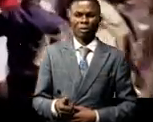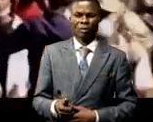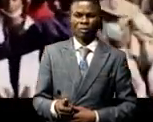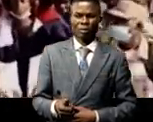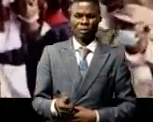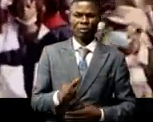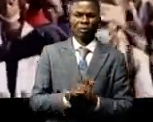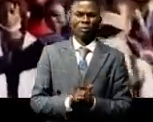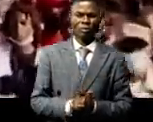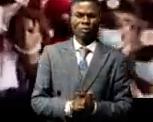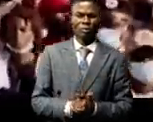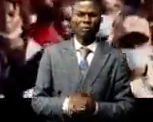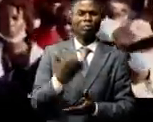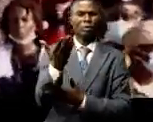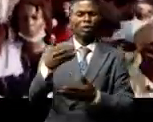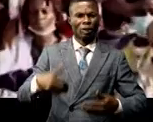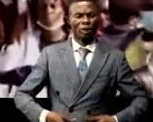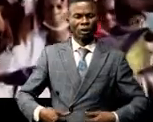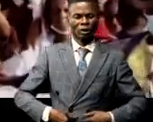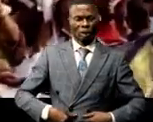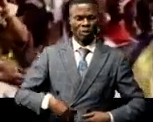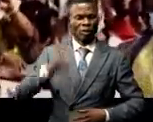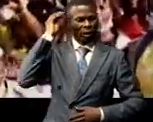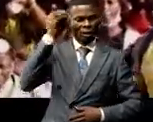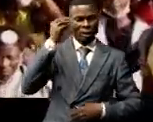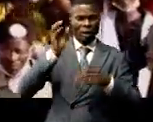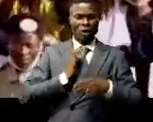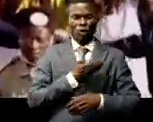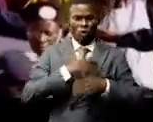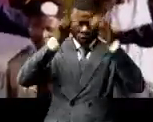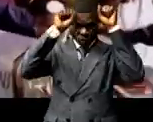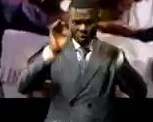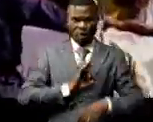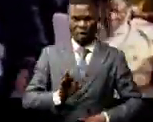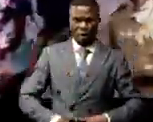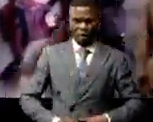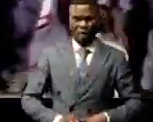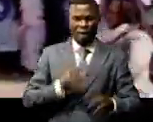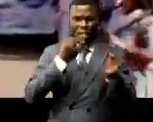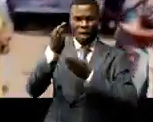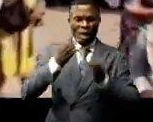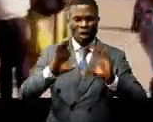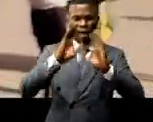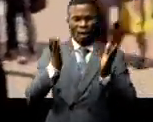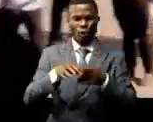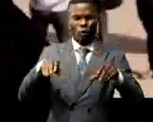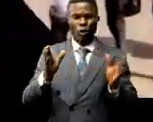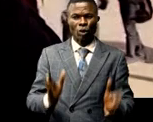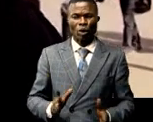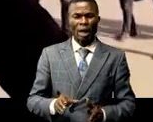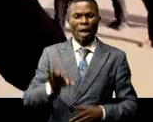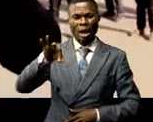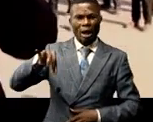Appelant les jeunes à l'unité et à la conscience, le chef de l'État Félix-Antoine Tshisekedi a également expliqué à ses concitoyens le bien fondé